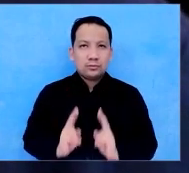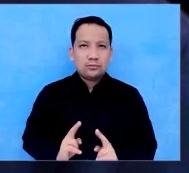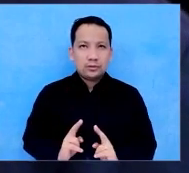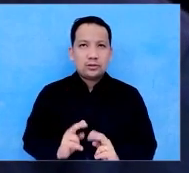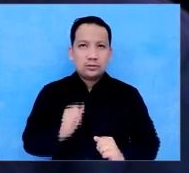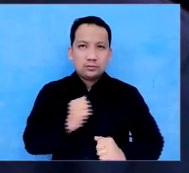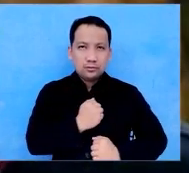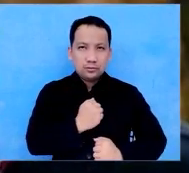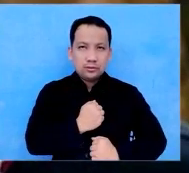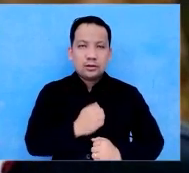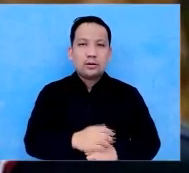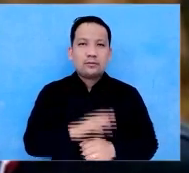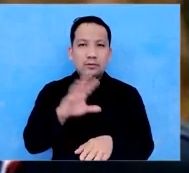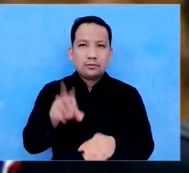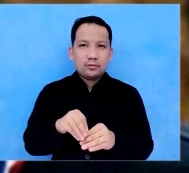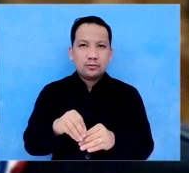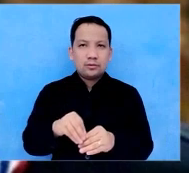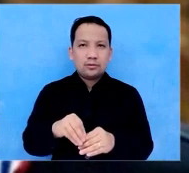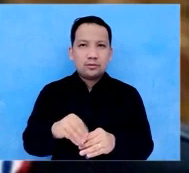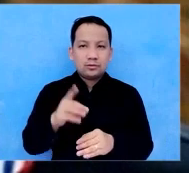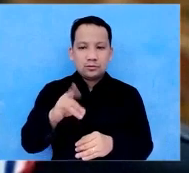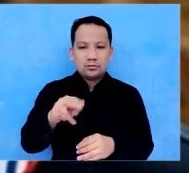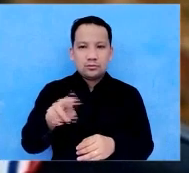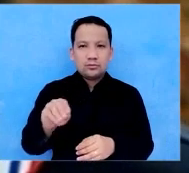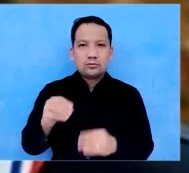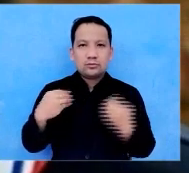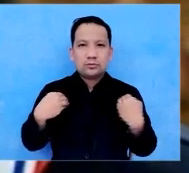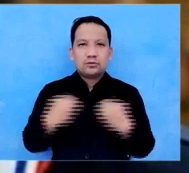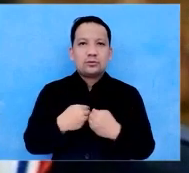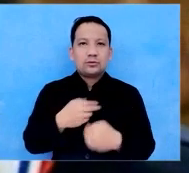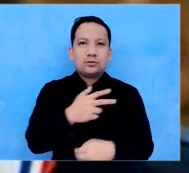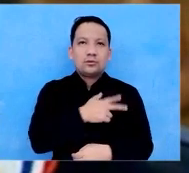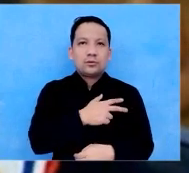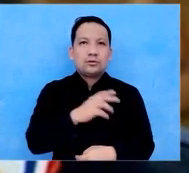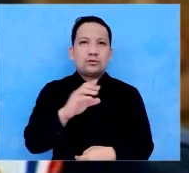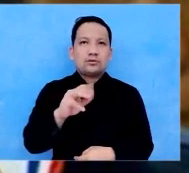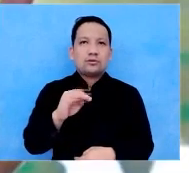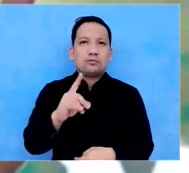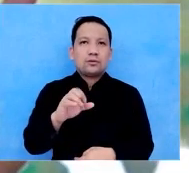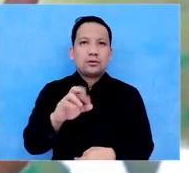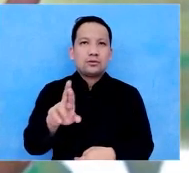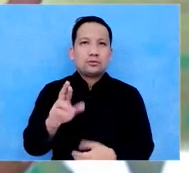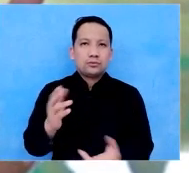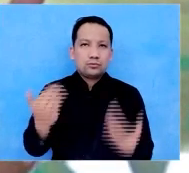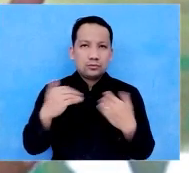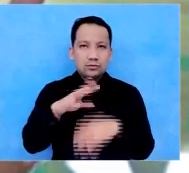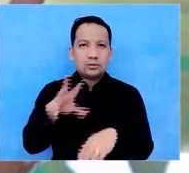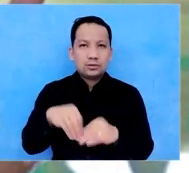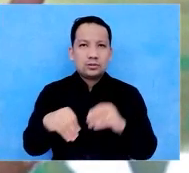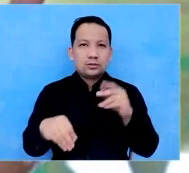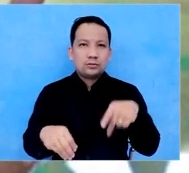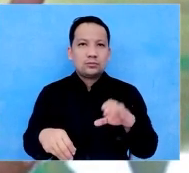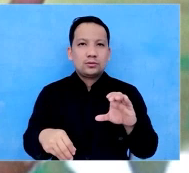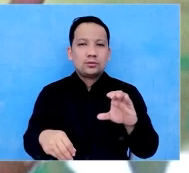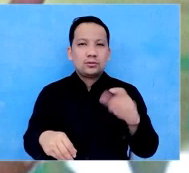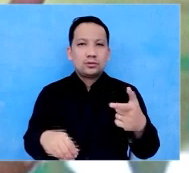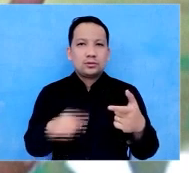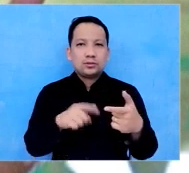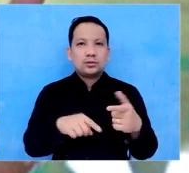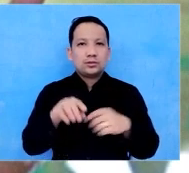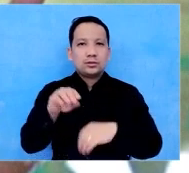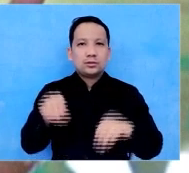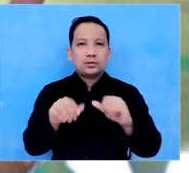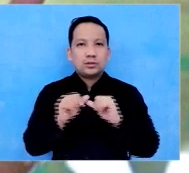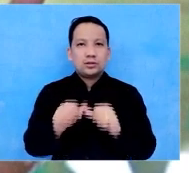militar. Kasalukuyang miyembro nito si Dino na may ranggong Commodore. Inihiling na rin ng PCG sa Securities and Exchange